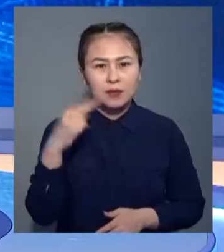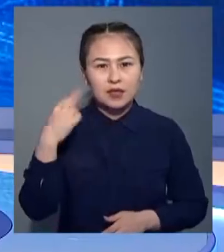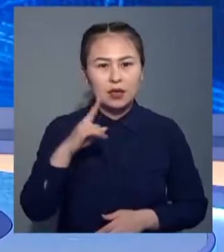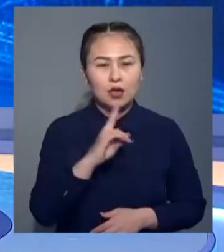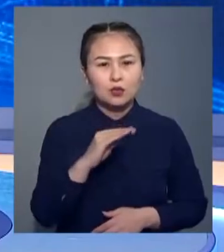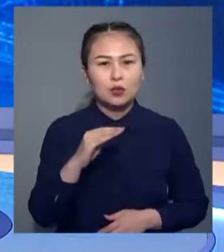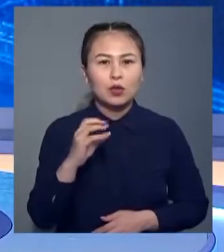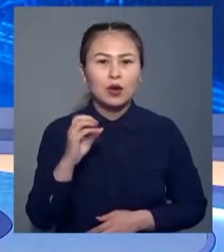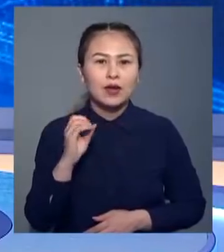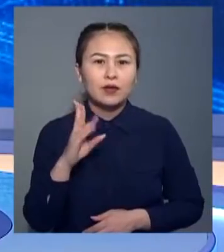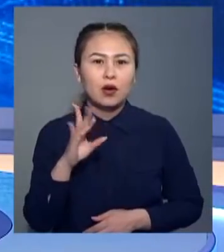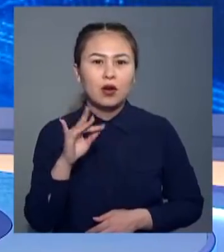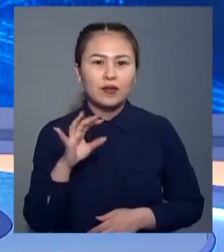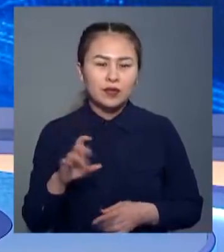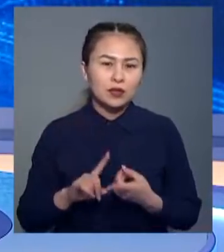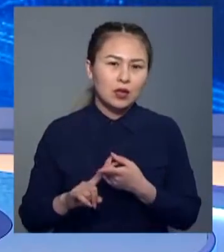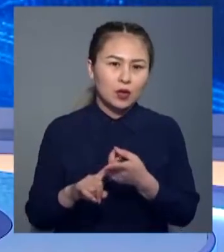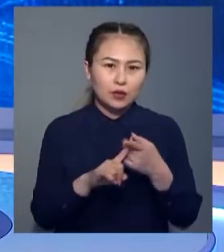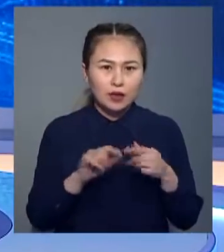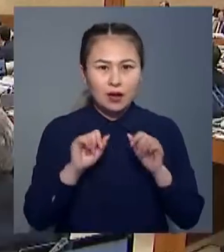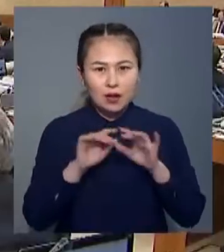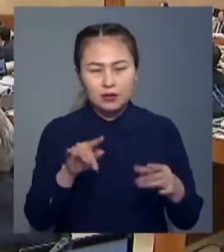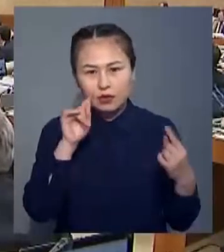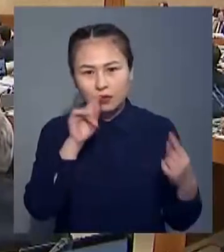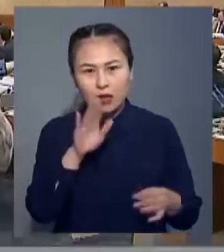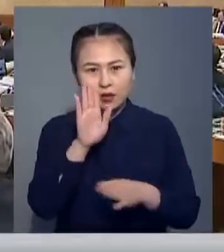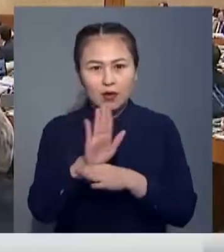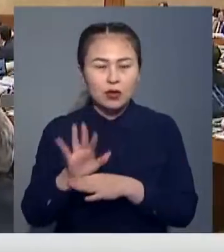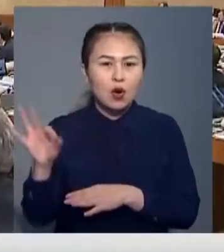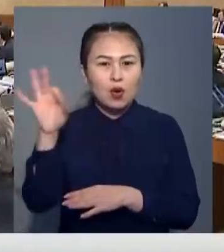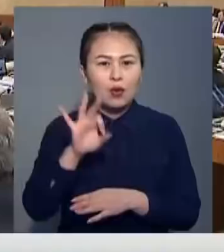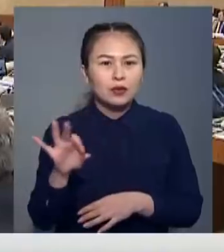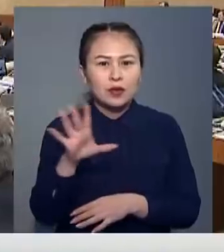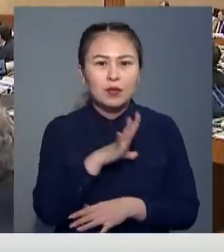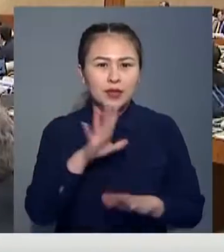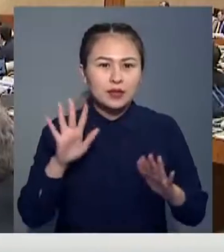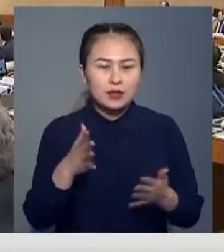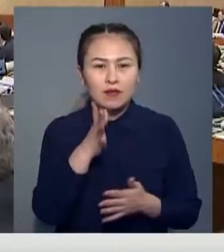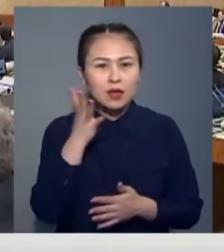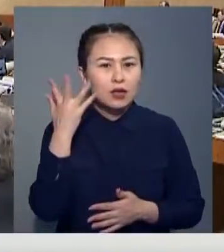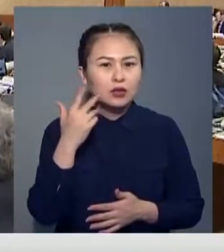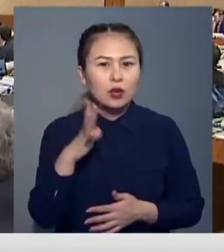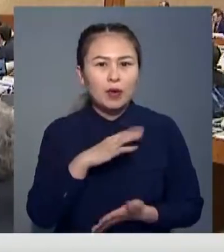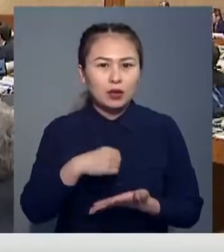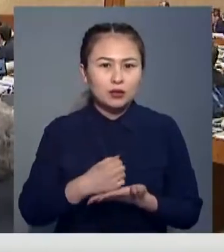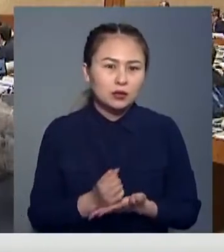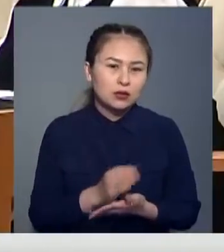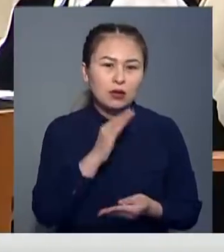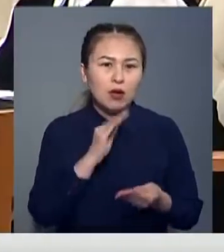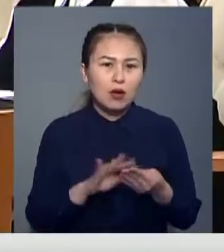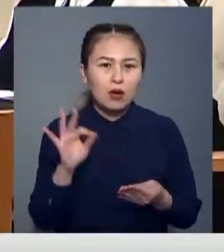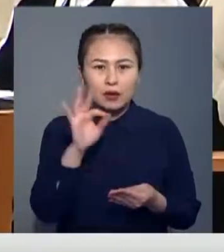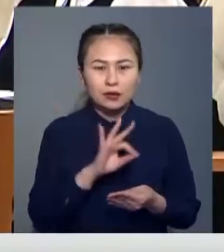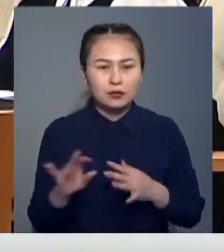атынан президент Қасым-Жомарт Тоқаевтың коронавирустың таралуына қарсы тапсырмалары мен төтенше жағдай кезінде тұрақтылықты қамтамасыз ету